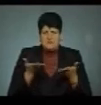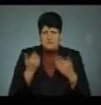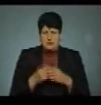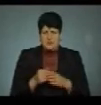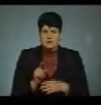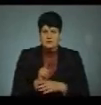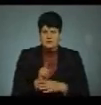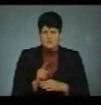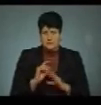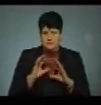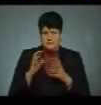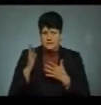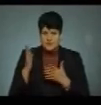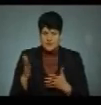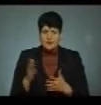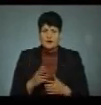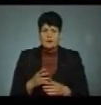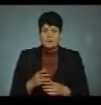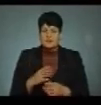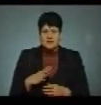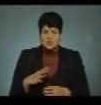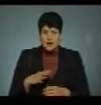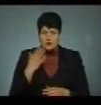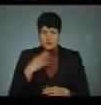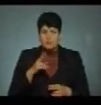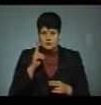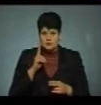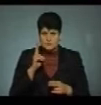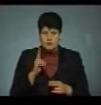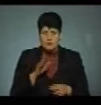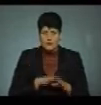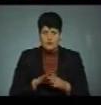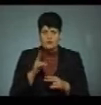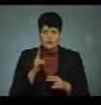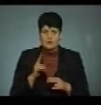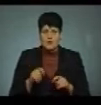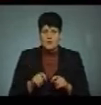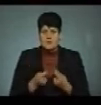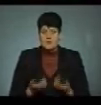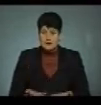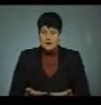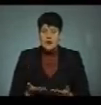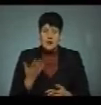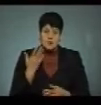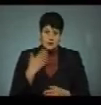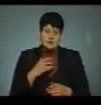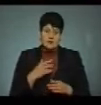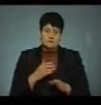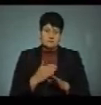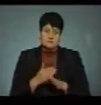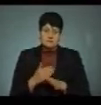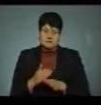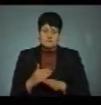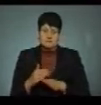ніхто не чекає, коли апаратура чи обладнання вийде повністю з ладу, це тягне за собою певну небезпеку. А коли в міру того, коли